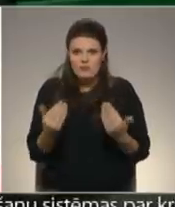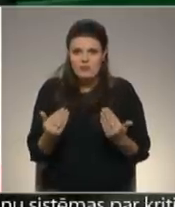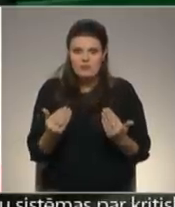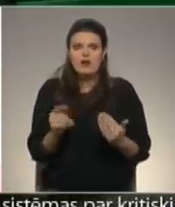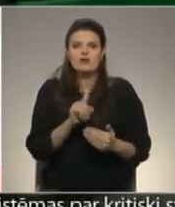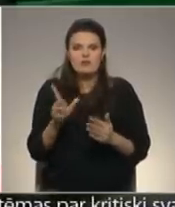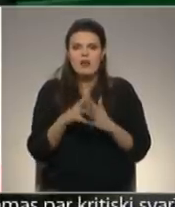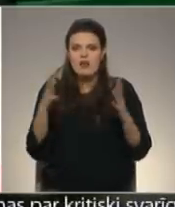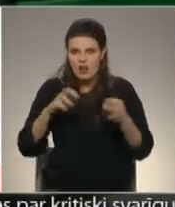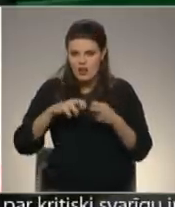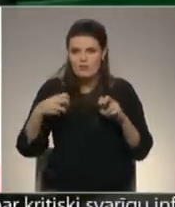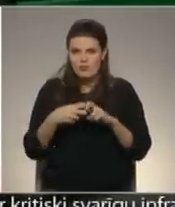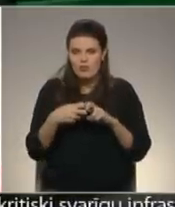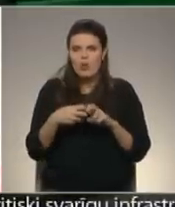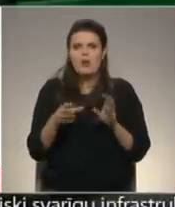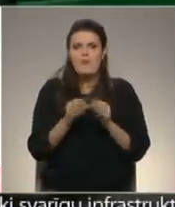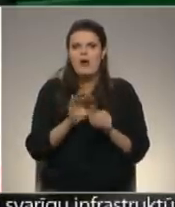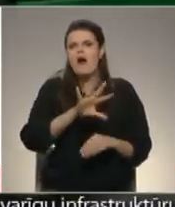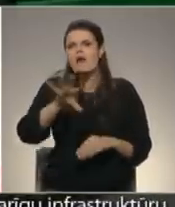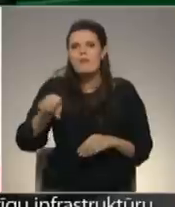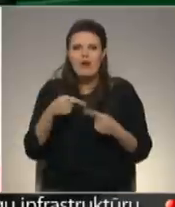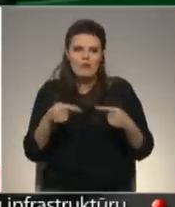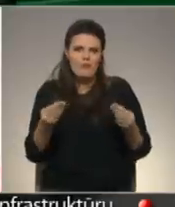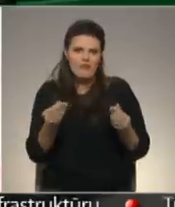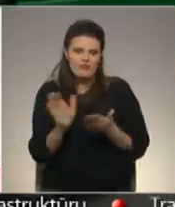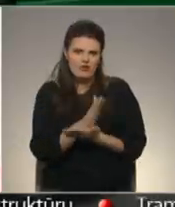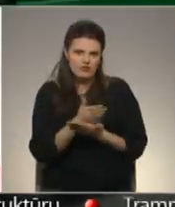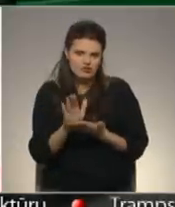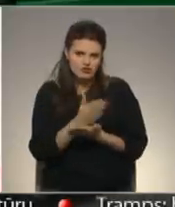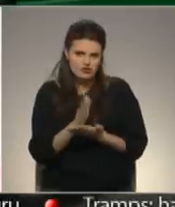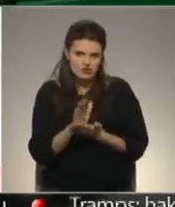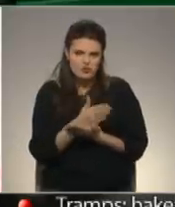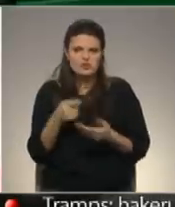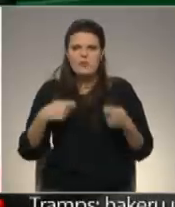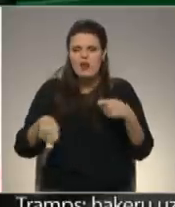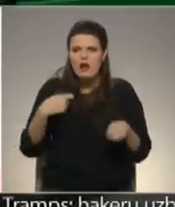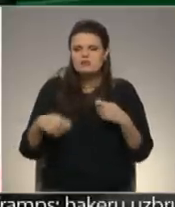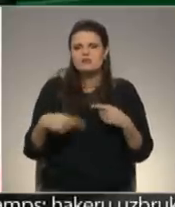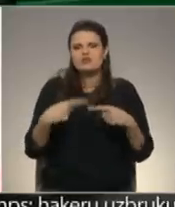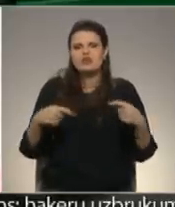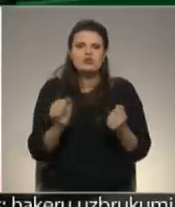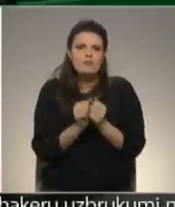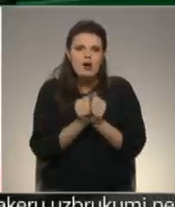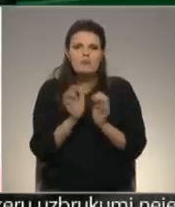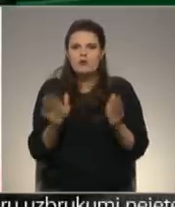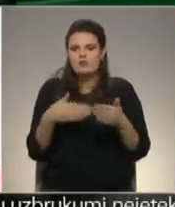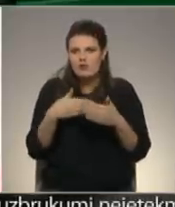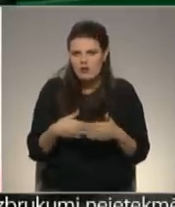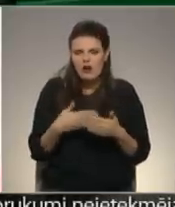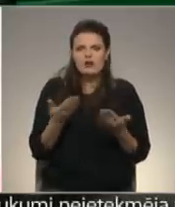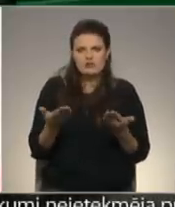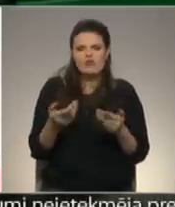diezgan liela problēma ar pārējo materiālu atšķirošanu, kas ir plasmasas dažādas papīras kartonas, tad